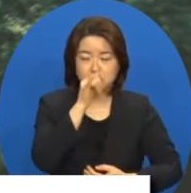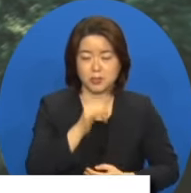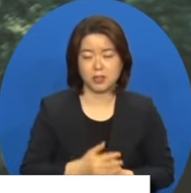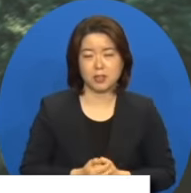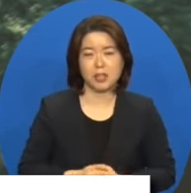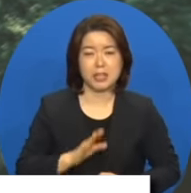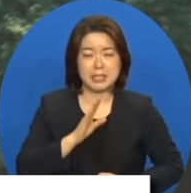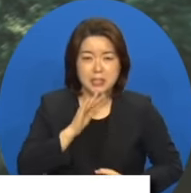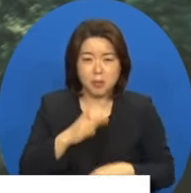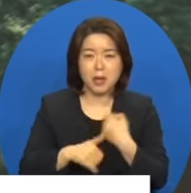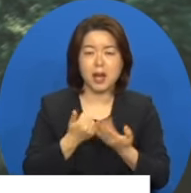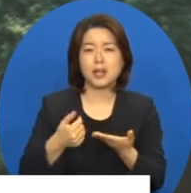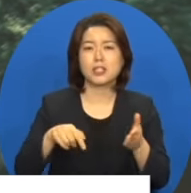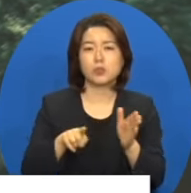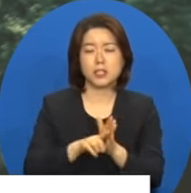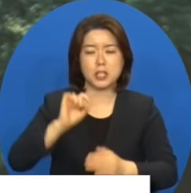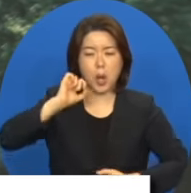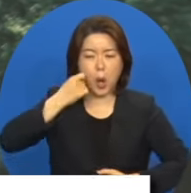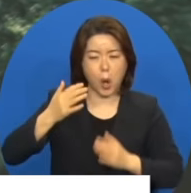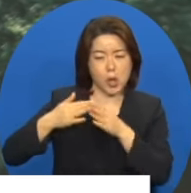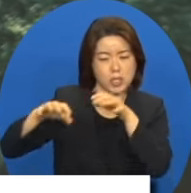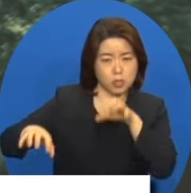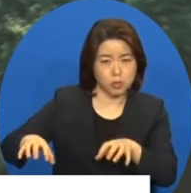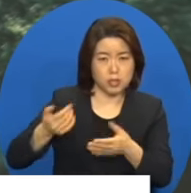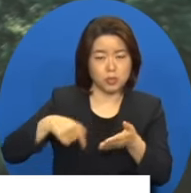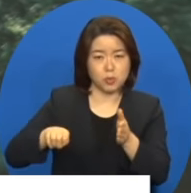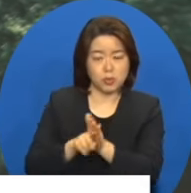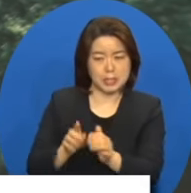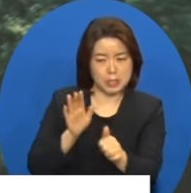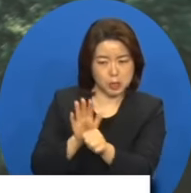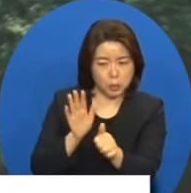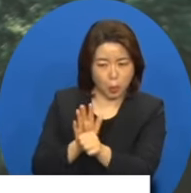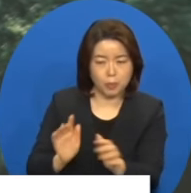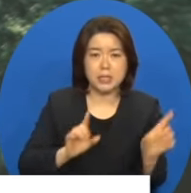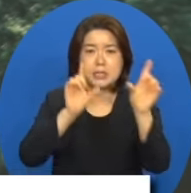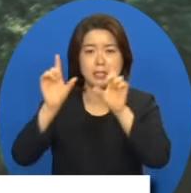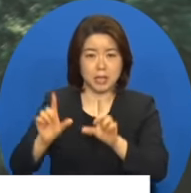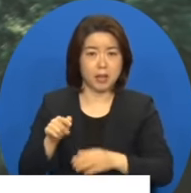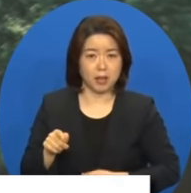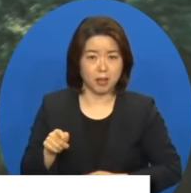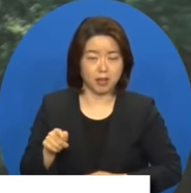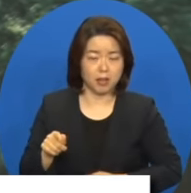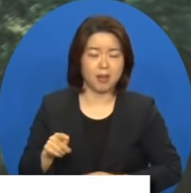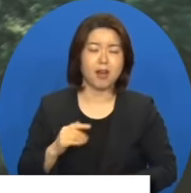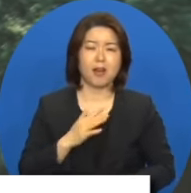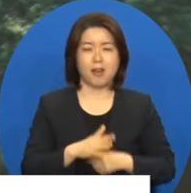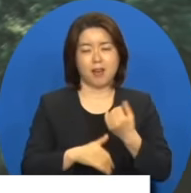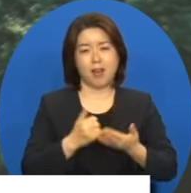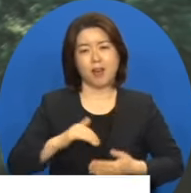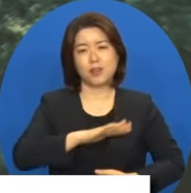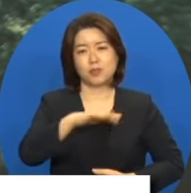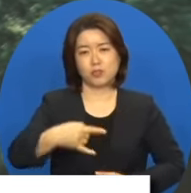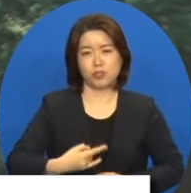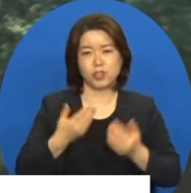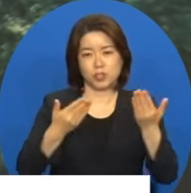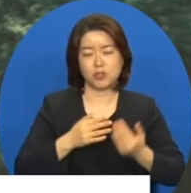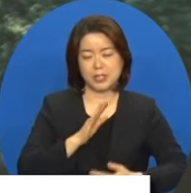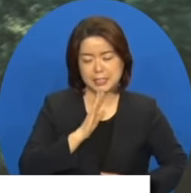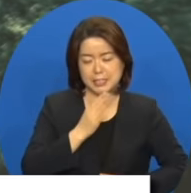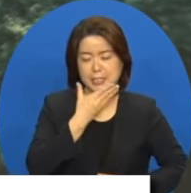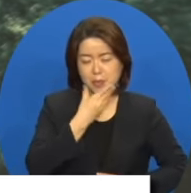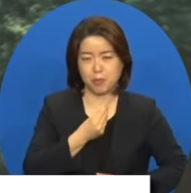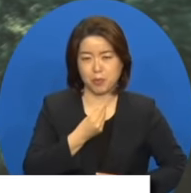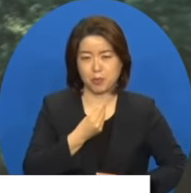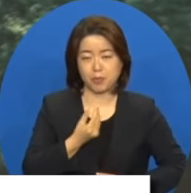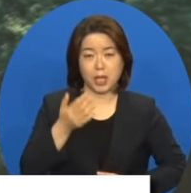정말 하나님을 위해서 어려운 이웃을 위해서 돕는 삶을 사는 것, 그게 하나님께서 우리에게 주신 진짜 복입니다.